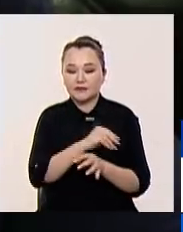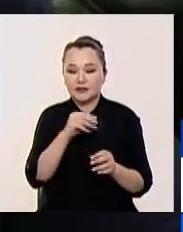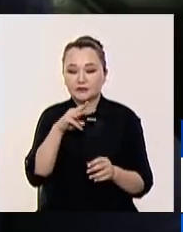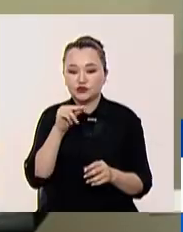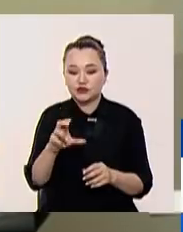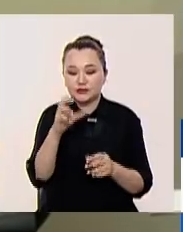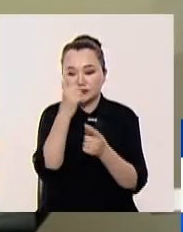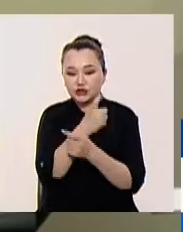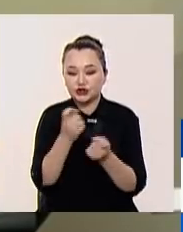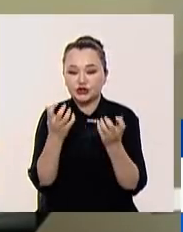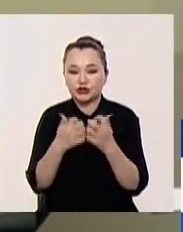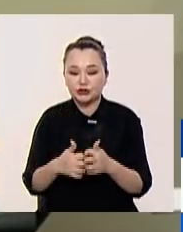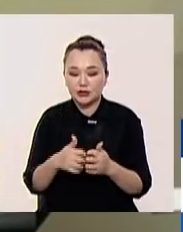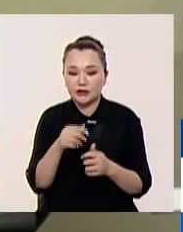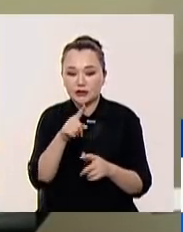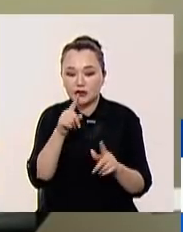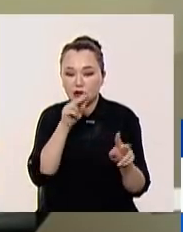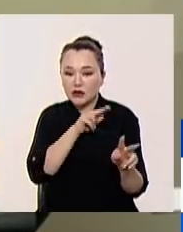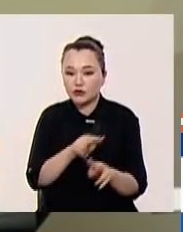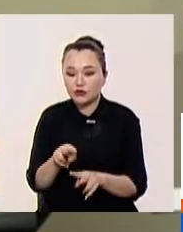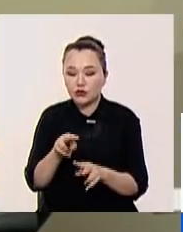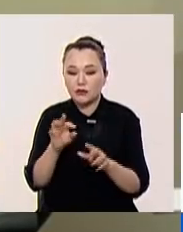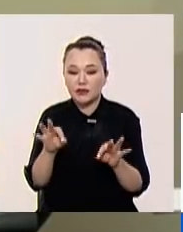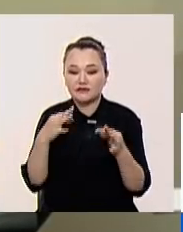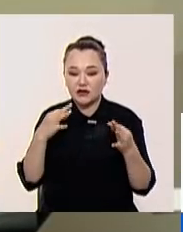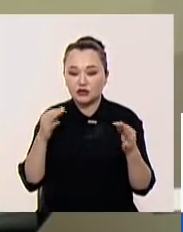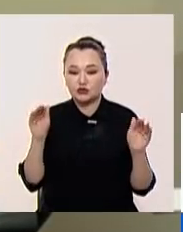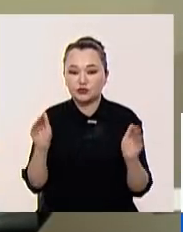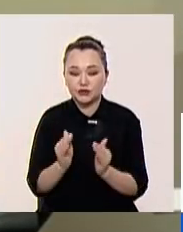МЧС. Это двойной контроль, позволяющий, во-первых, уменьшить и